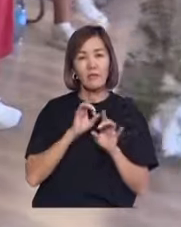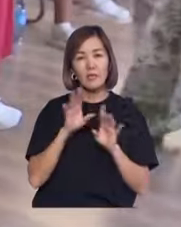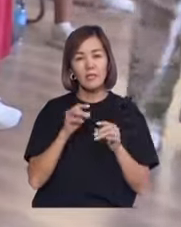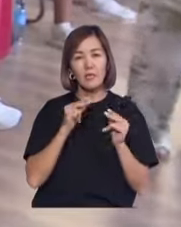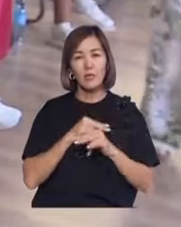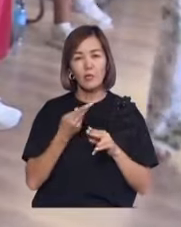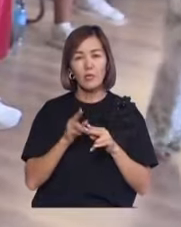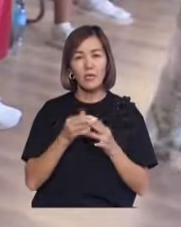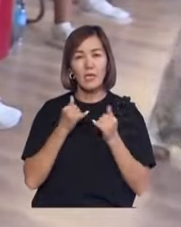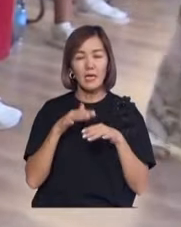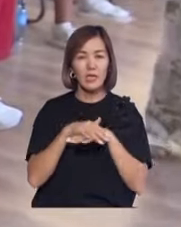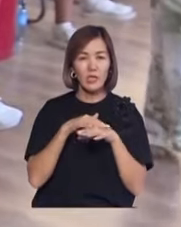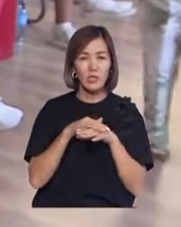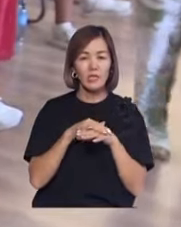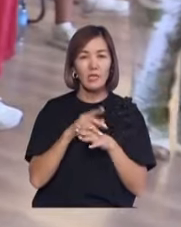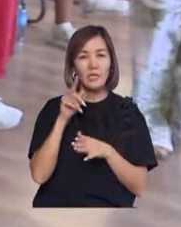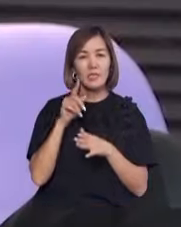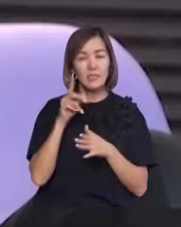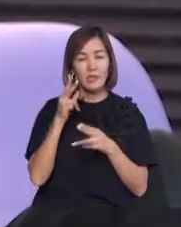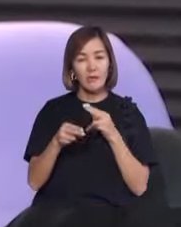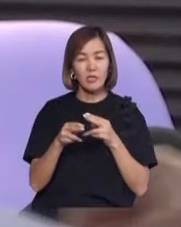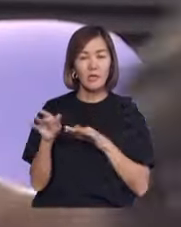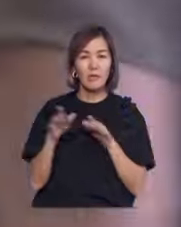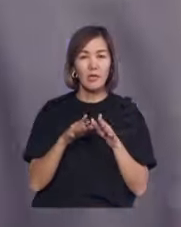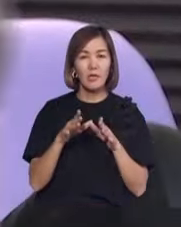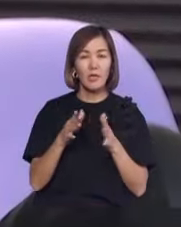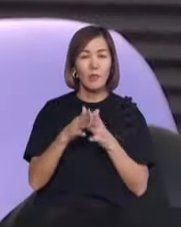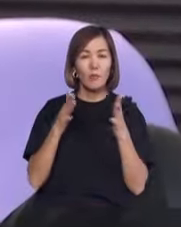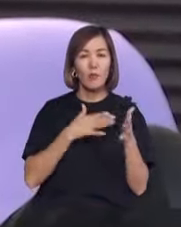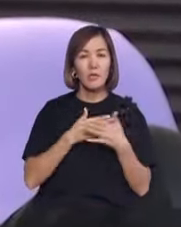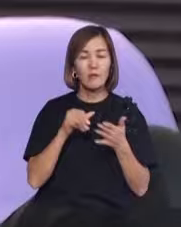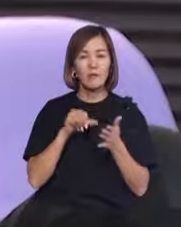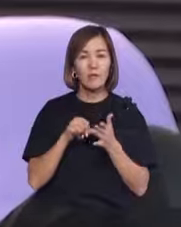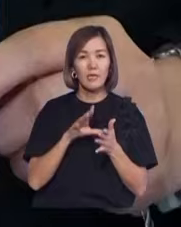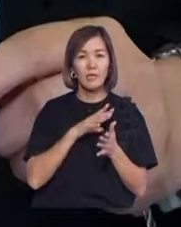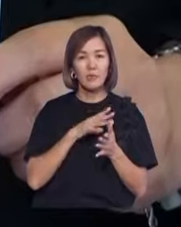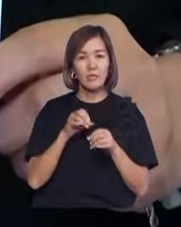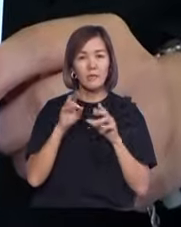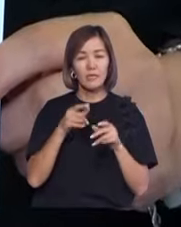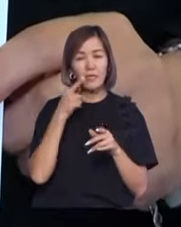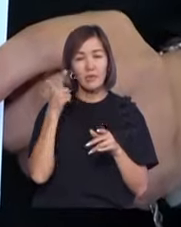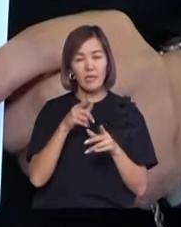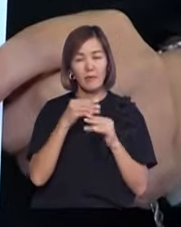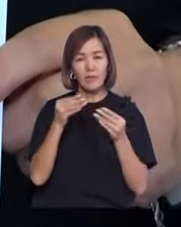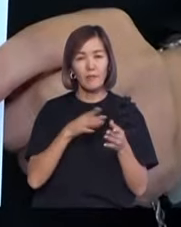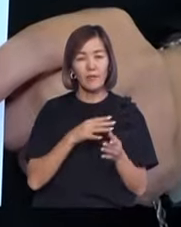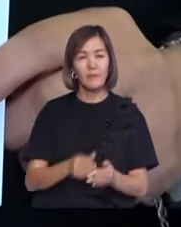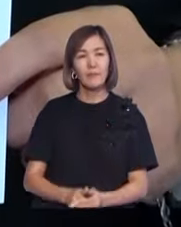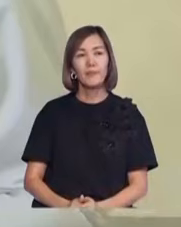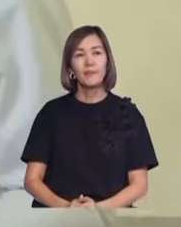эффективной разъяснительной работы среди граждан. В завершении мероприятия наиболее активные участники были отмечены специальными